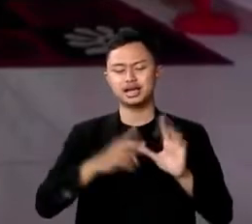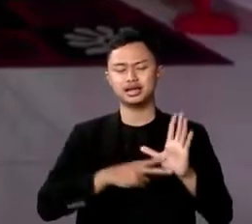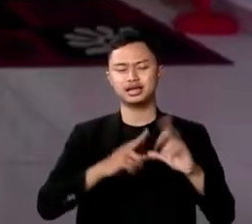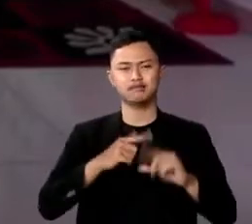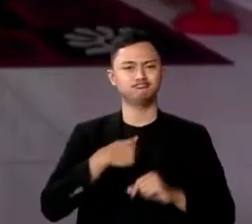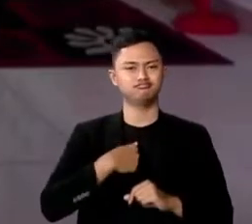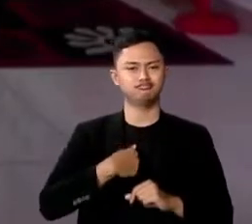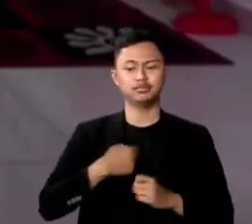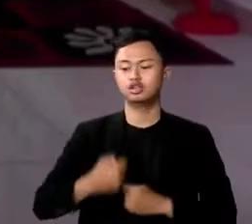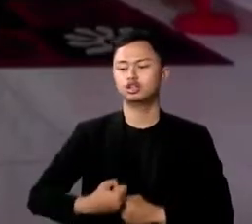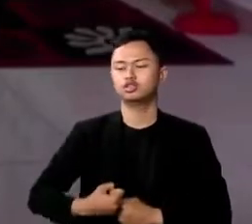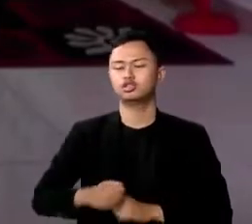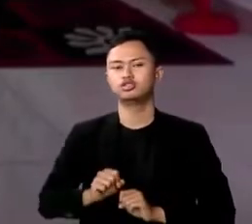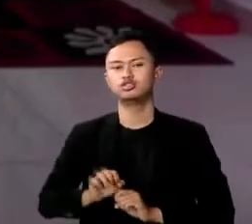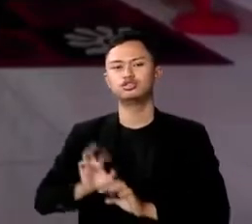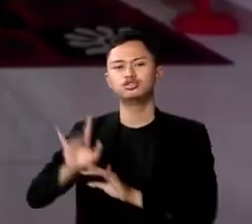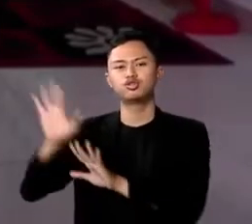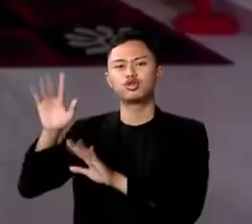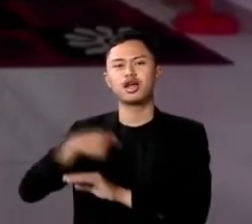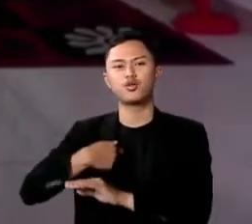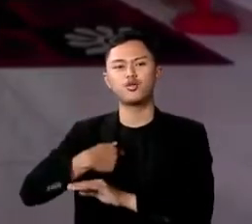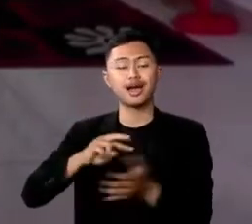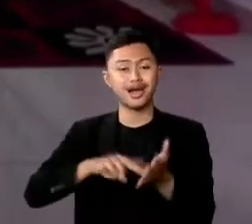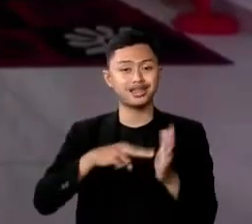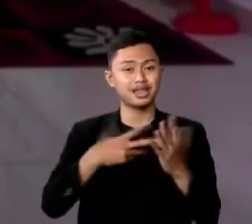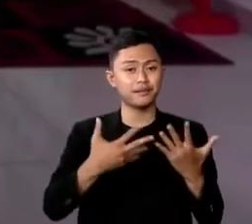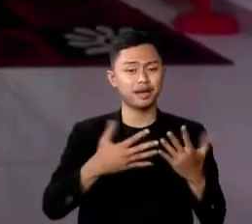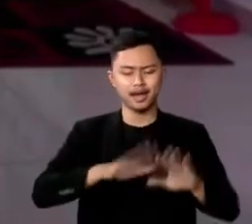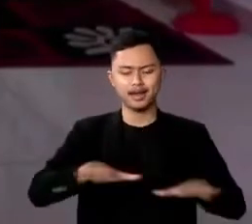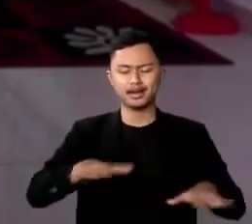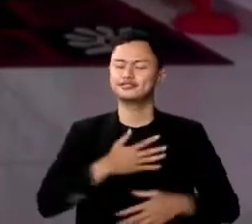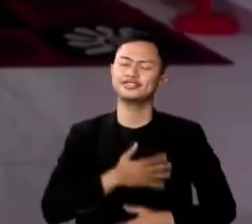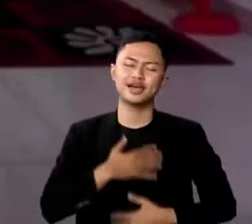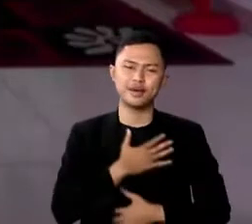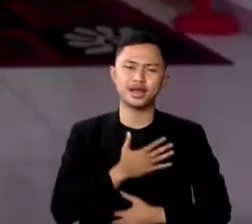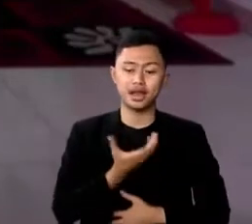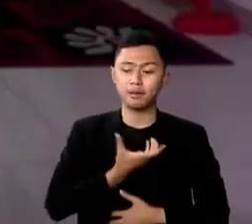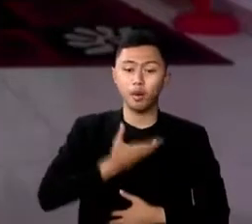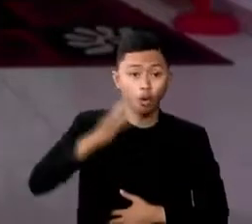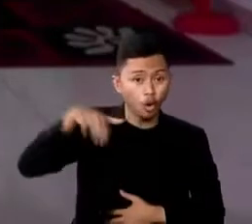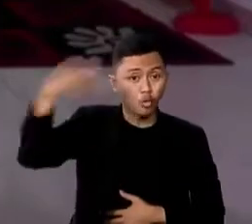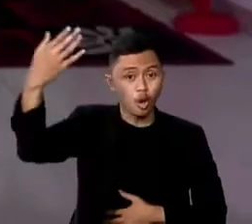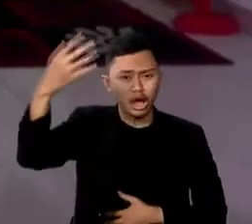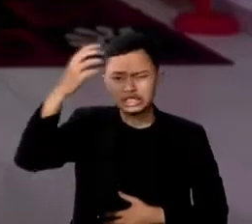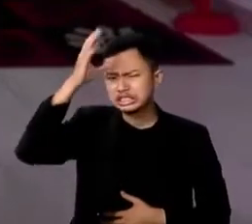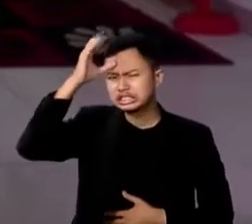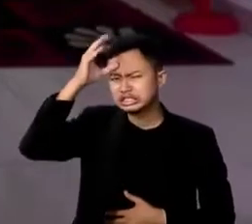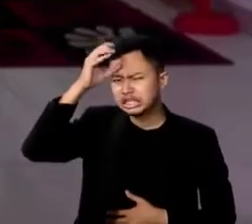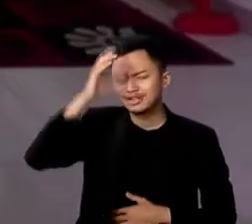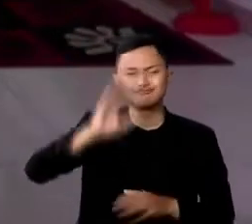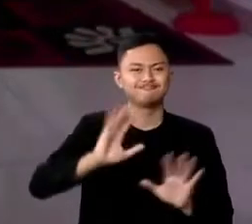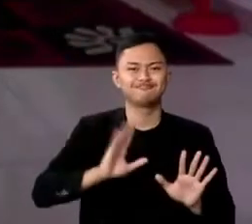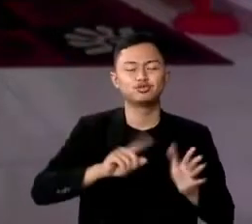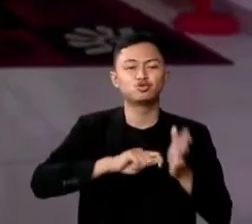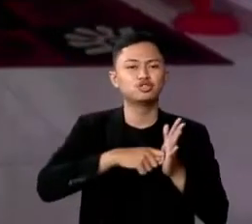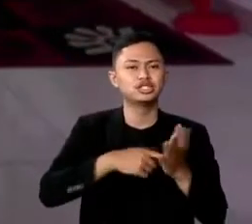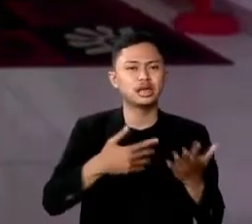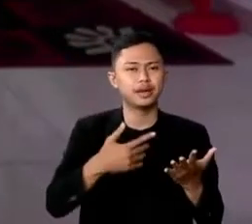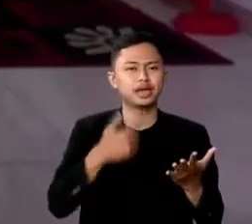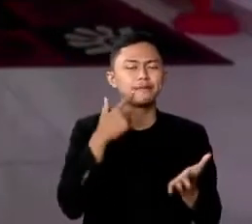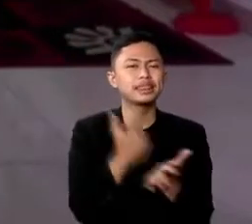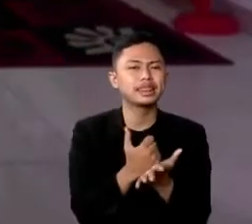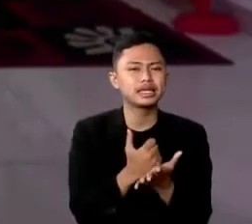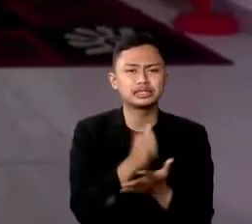Surgaku dengan dengan demikian anak nyaman di rumah tidak ingin buru-buru keluar dan stres dengan kuncinya memang